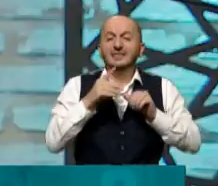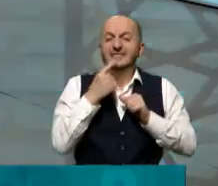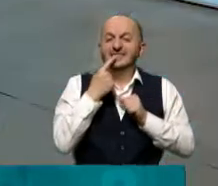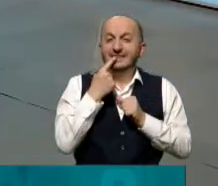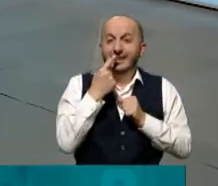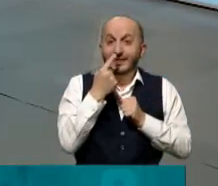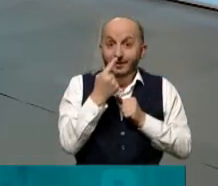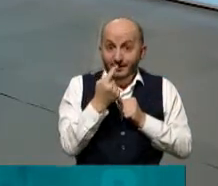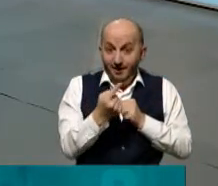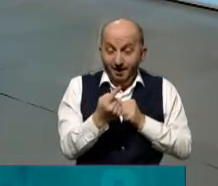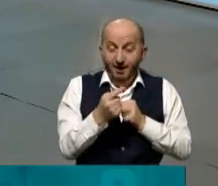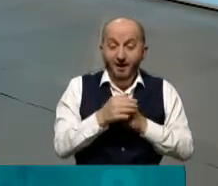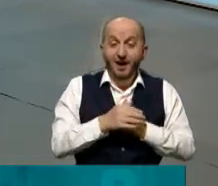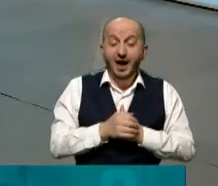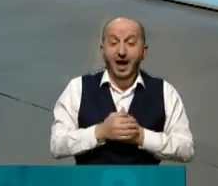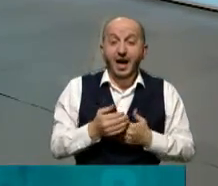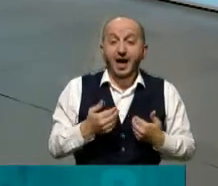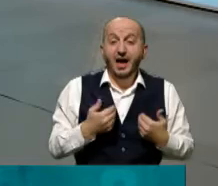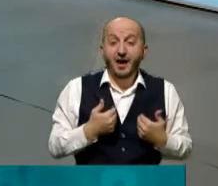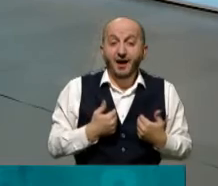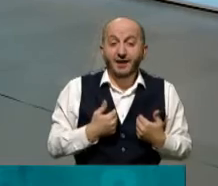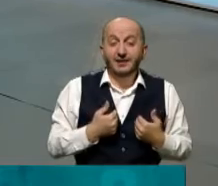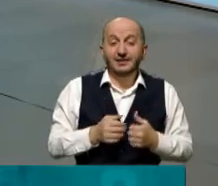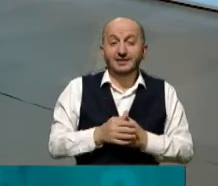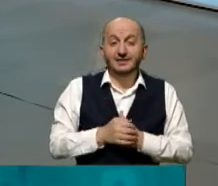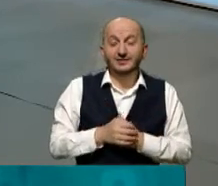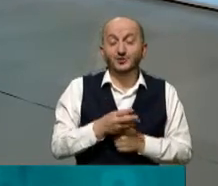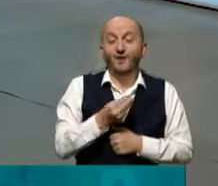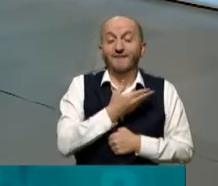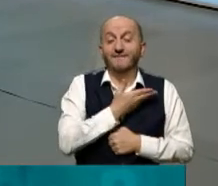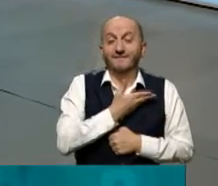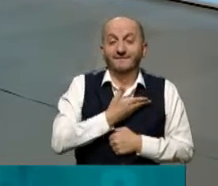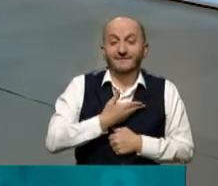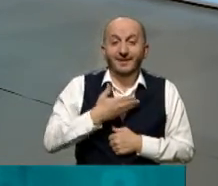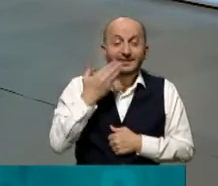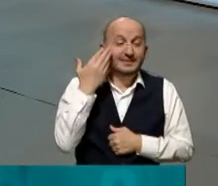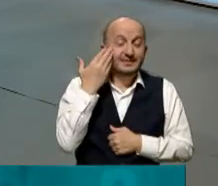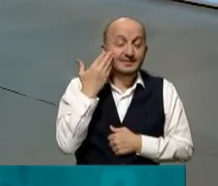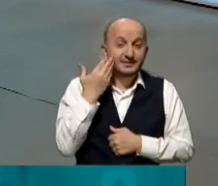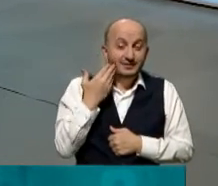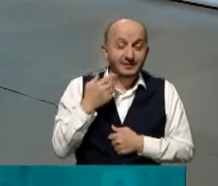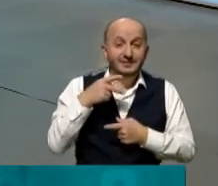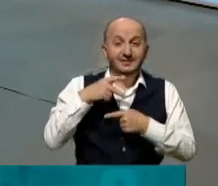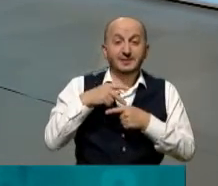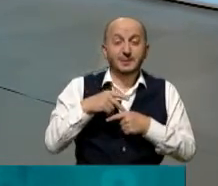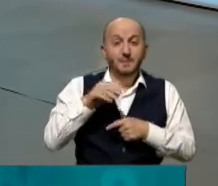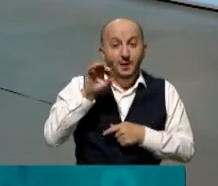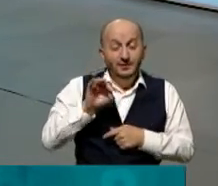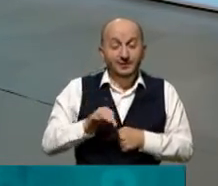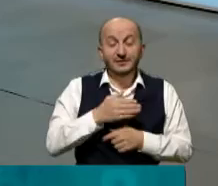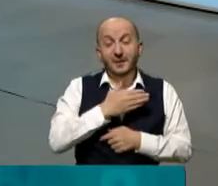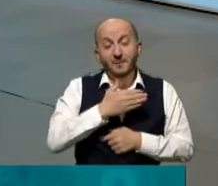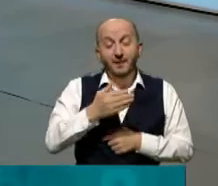Bilhassa Zeki Bey'i aman benim hoca çıkmış gene diyorum diye çok severek dinliyorum Aşağı. Sohbetlerinizi başladığından beri. Allah razı olsun. Önce